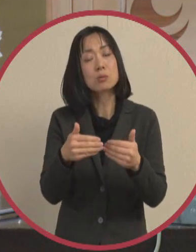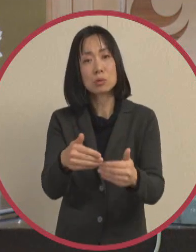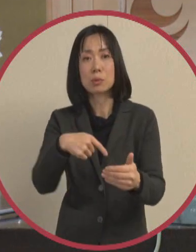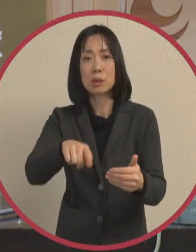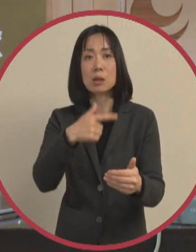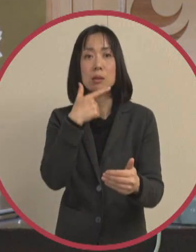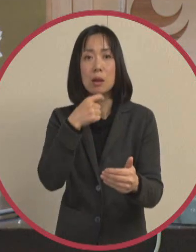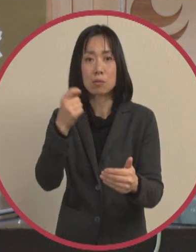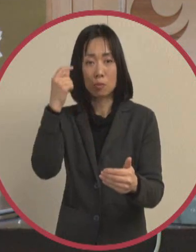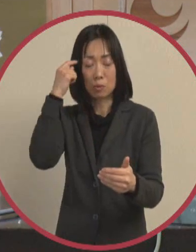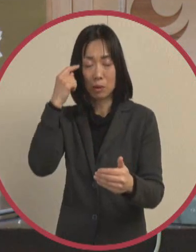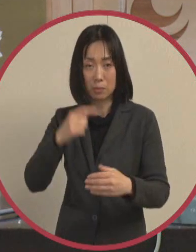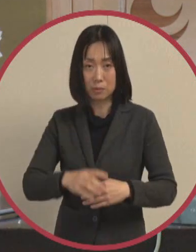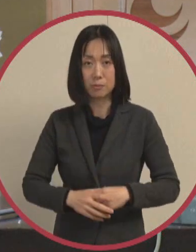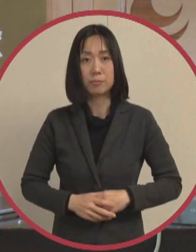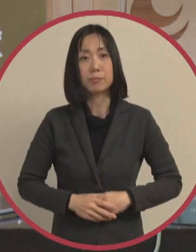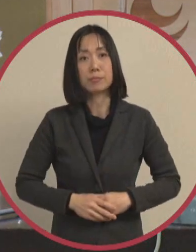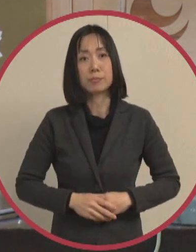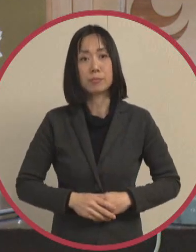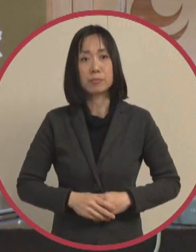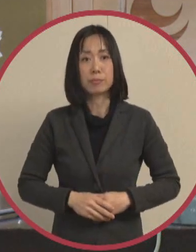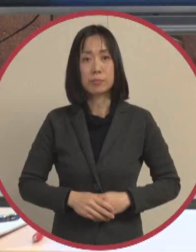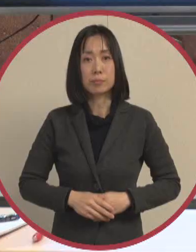にできたらなと思っています。